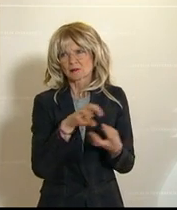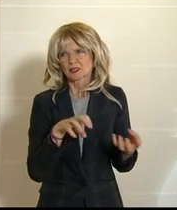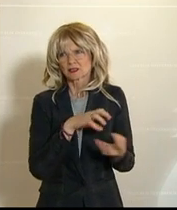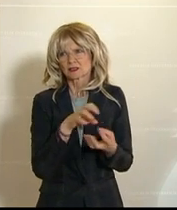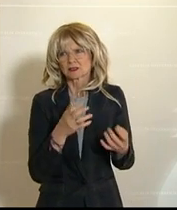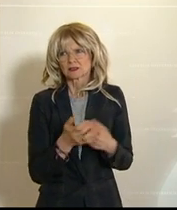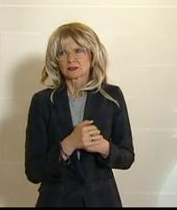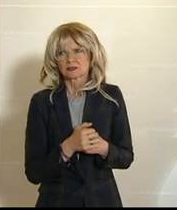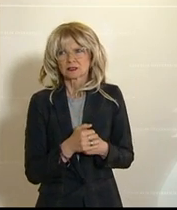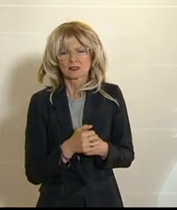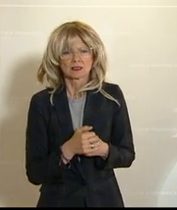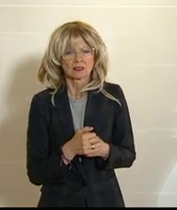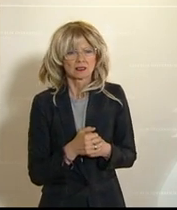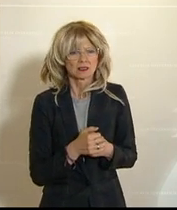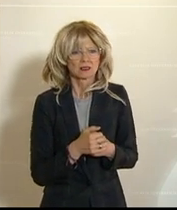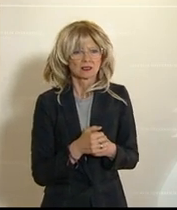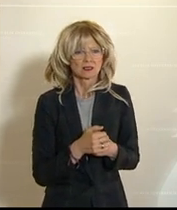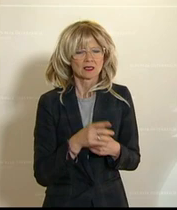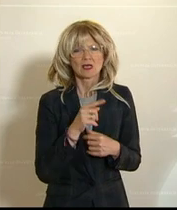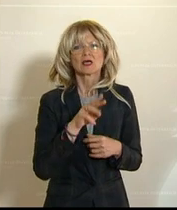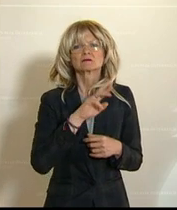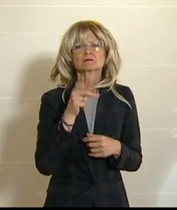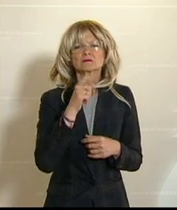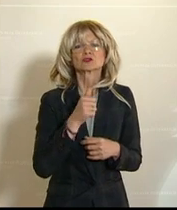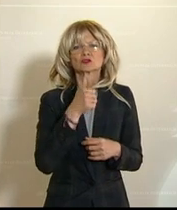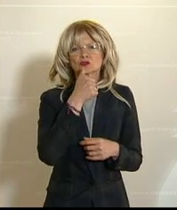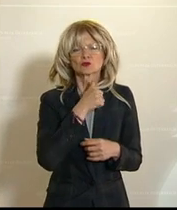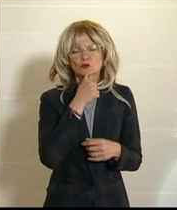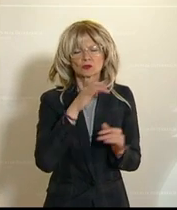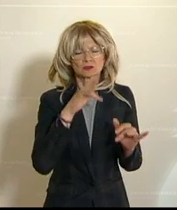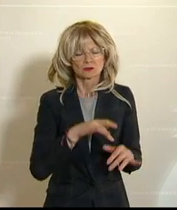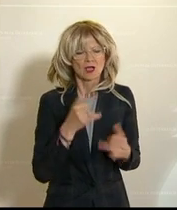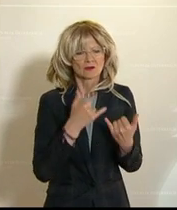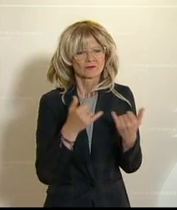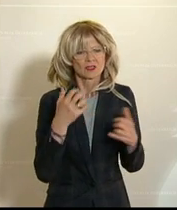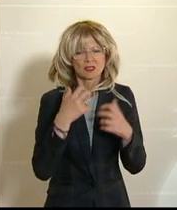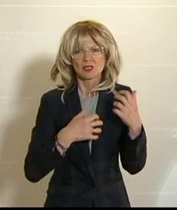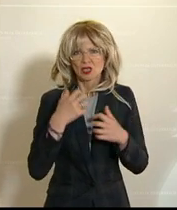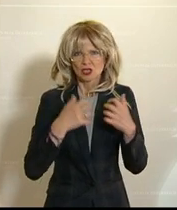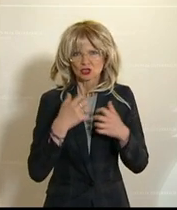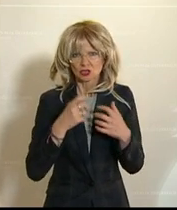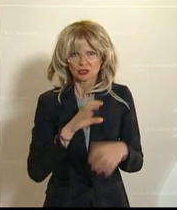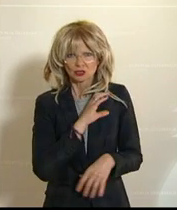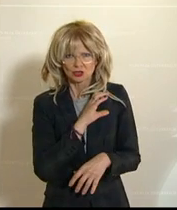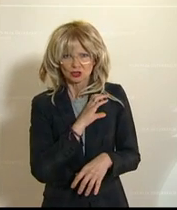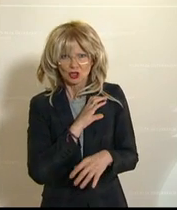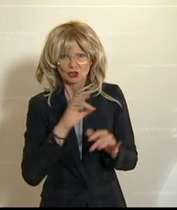aufgreifen müssen. Und da haben die Grünen eine historische Chance, ihr Waterloo von der letzten